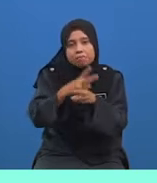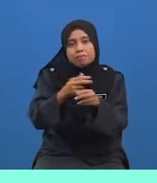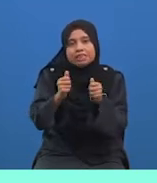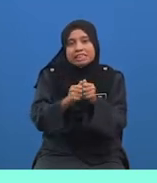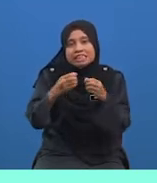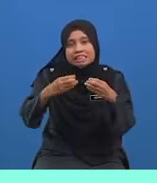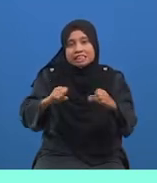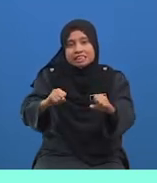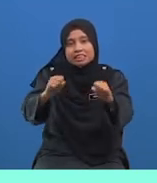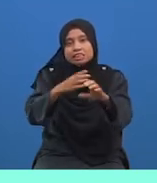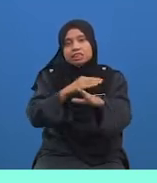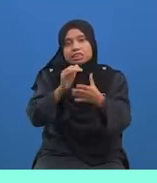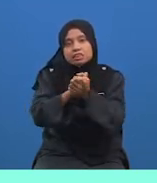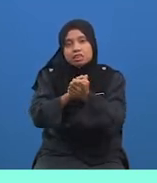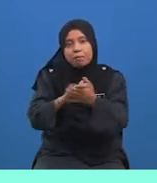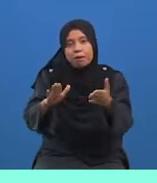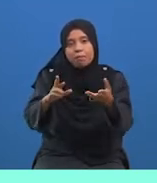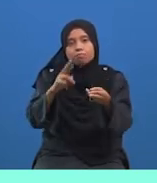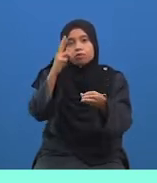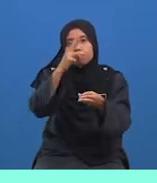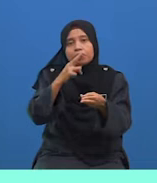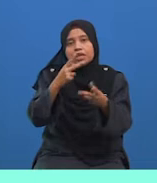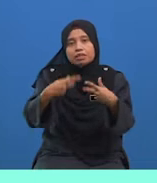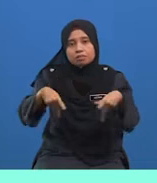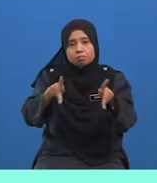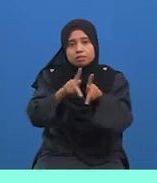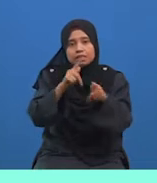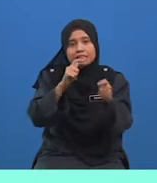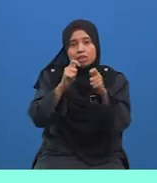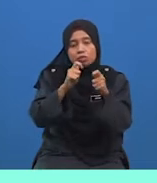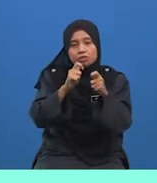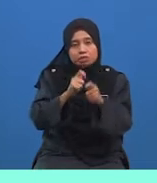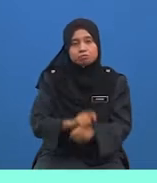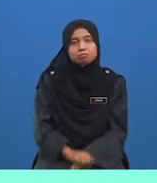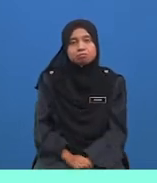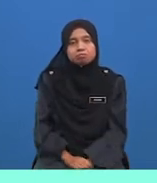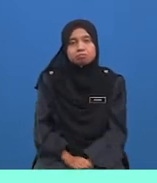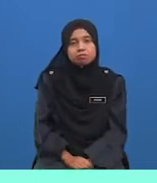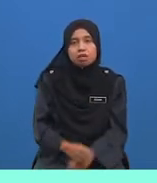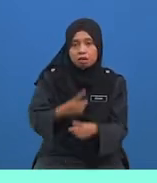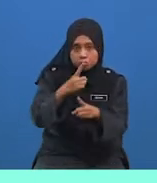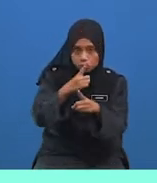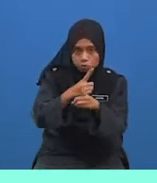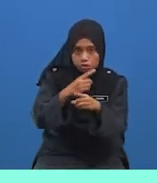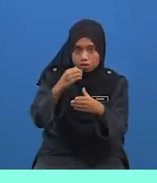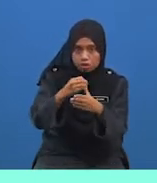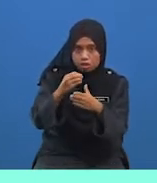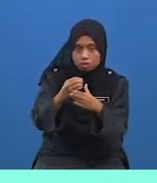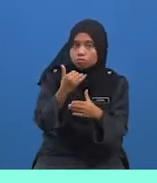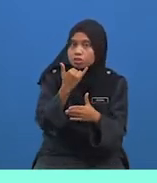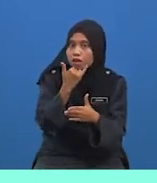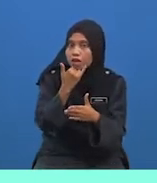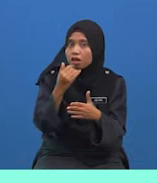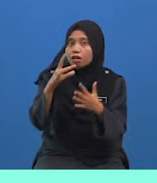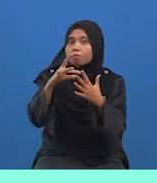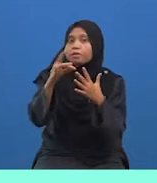segera dan selamat merupakan kepentingan telekomunikasi. Betul atau salah?